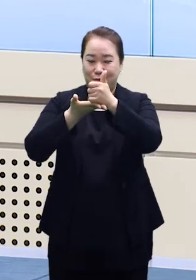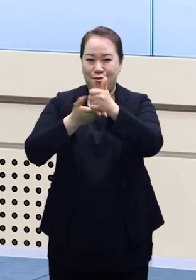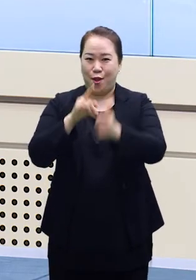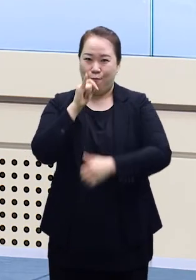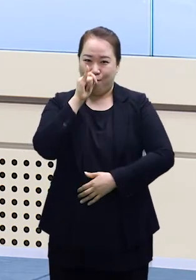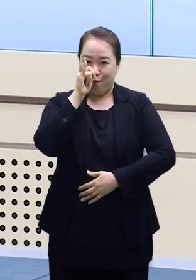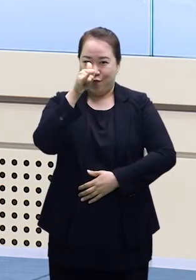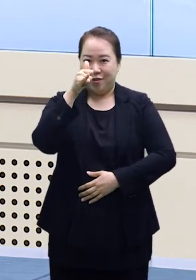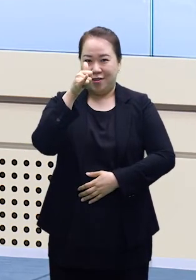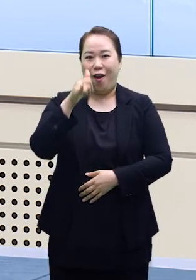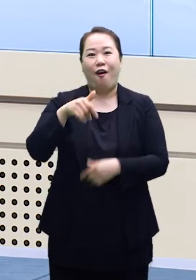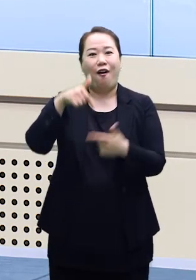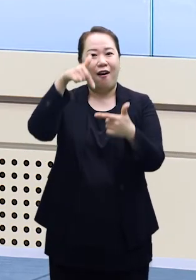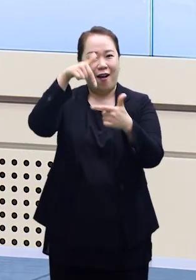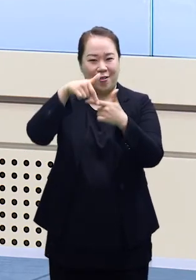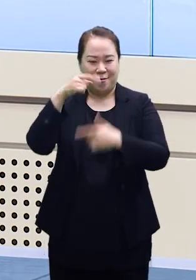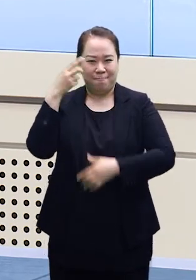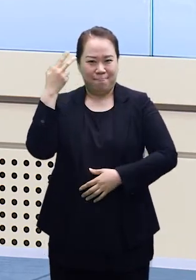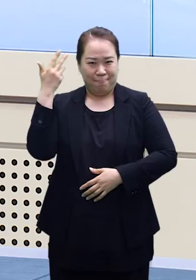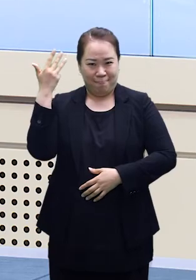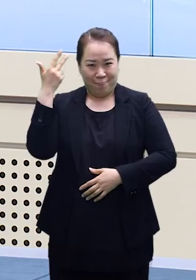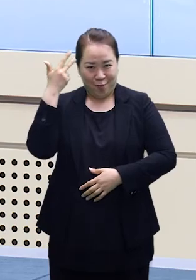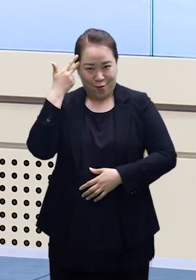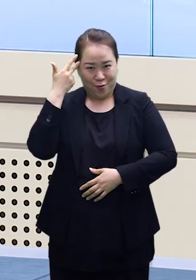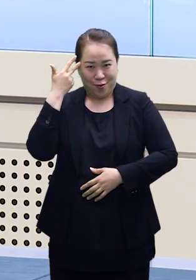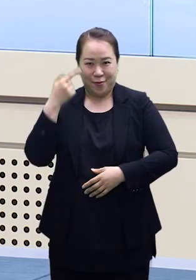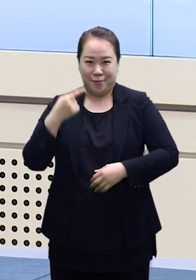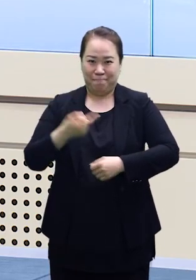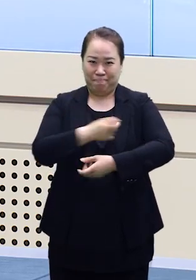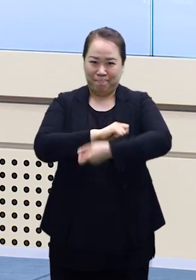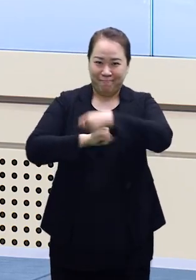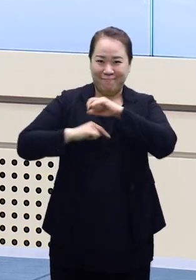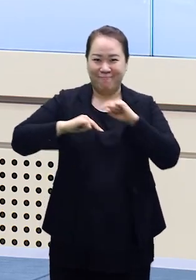배려하고 존중하는 품격 강남의 정신을 실천하는 곳이라는 생각이 듭니다.